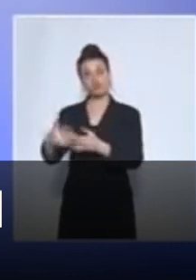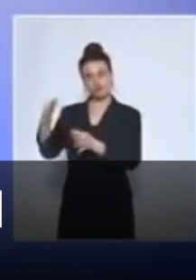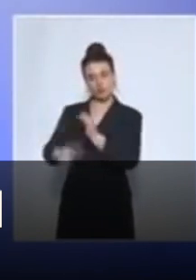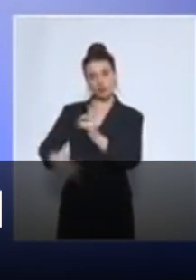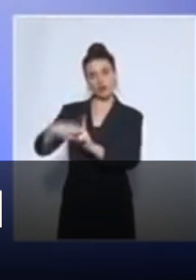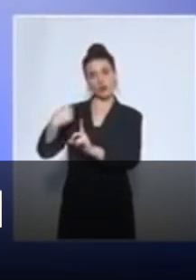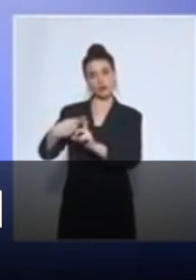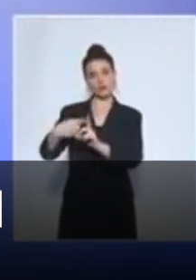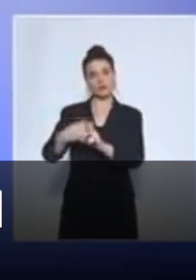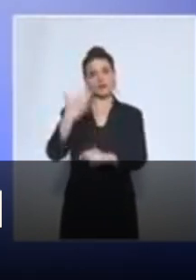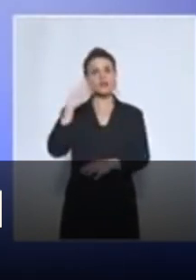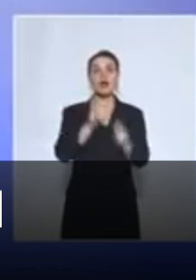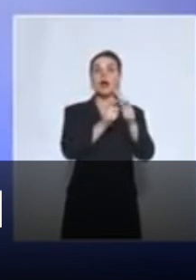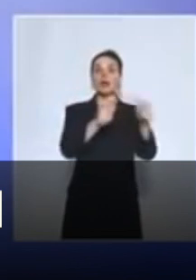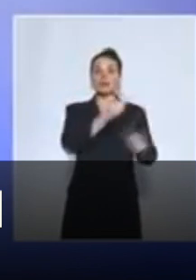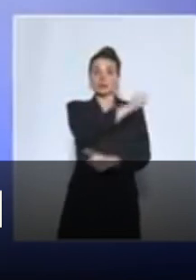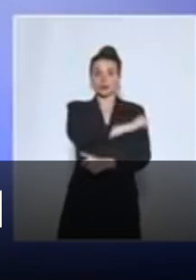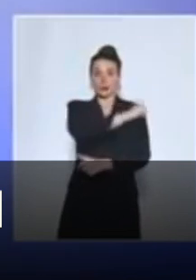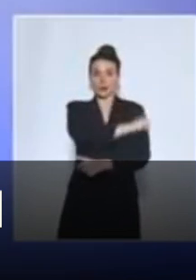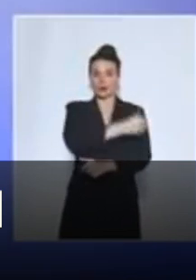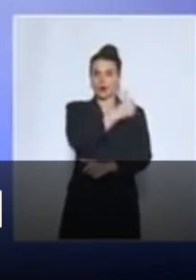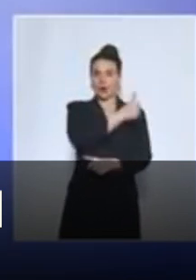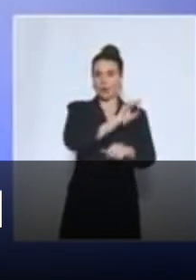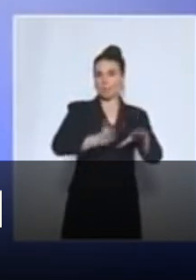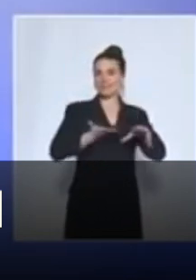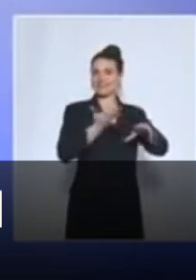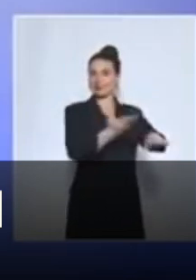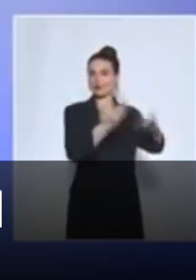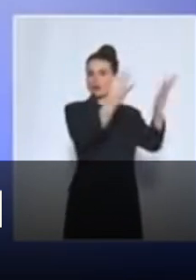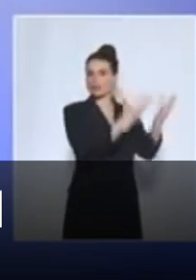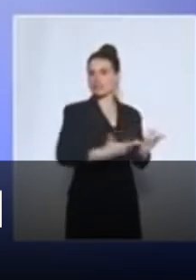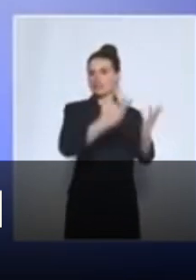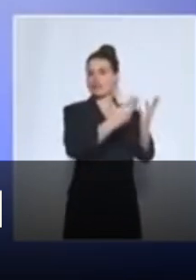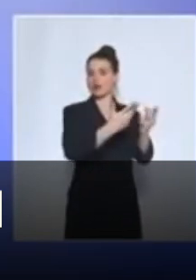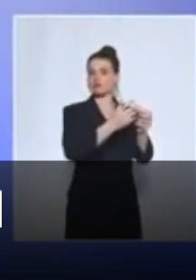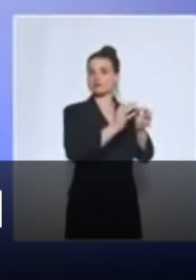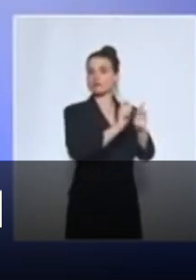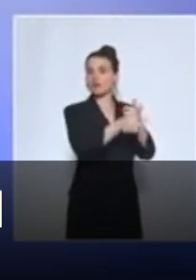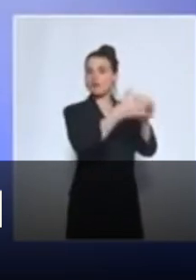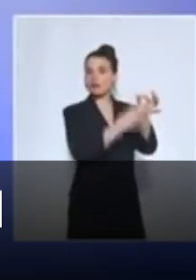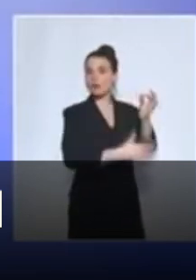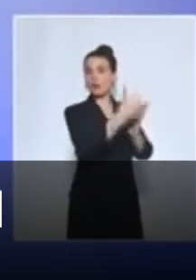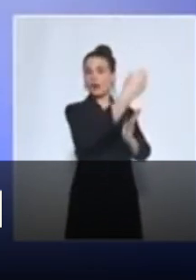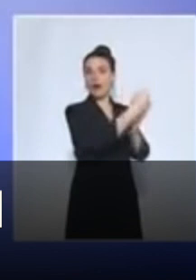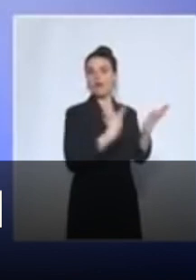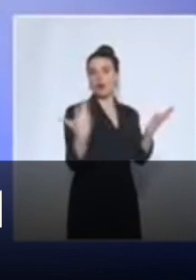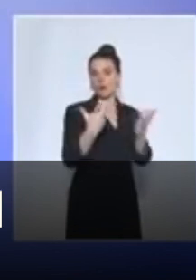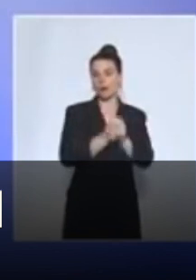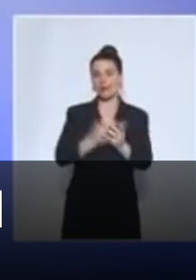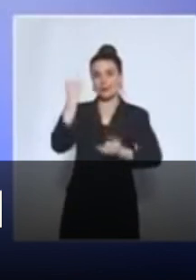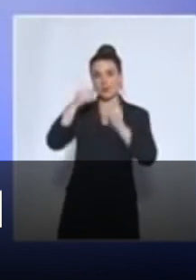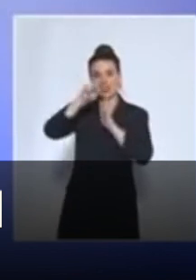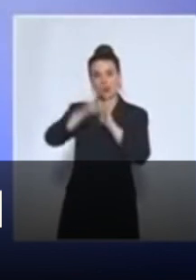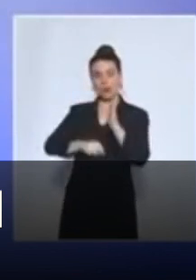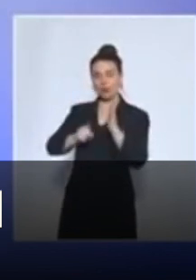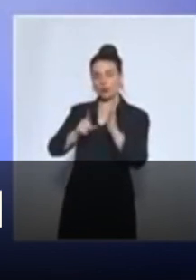ont montré que si nous n'avions pris aucune mesure, le nombre des entrées hospitalières au cours de ce